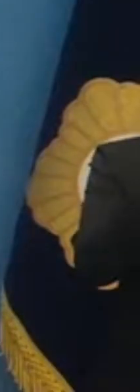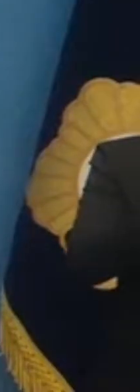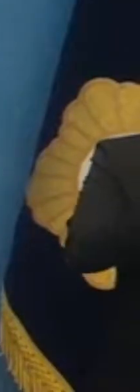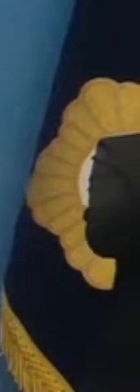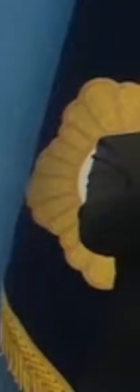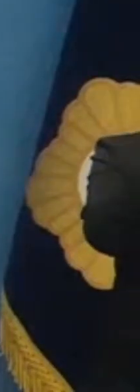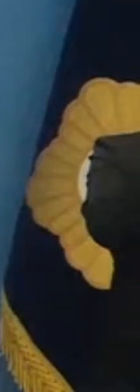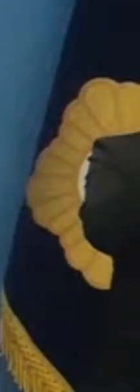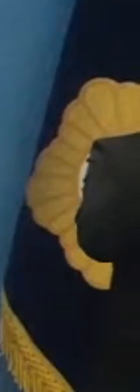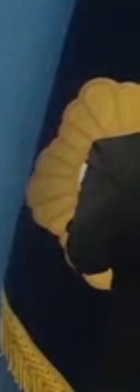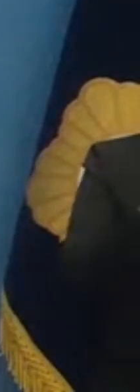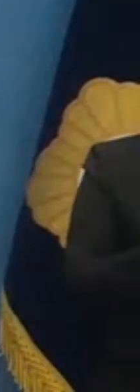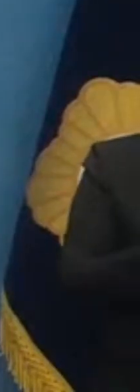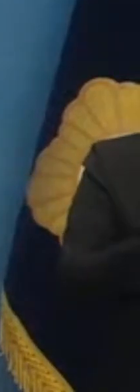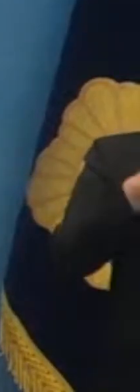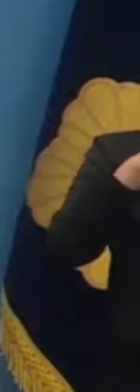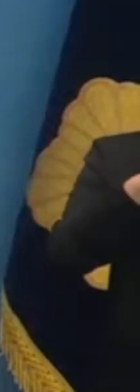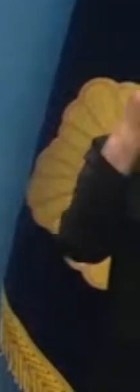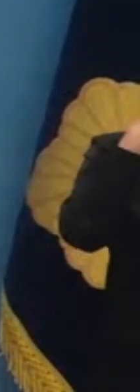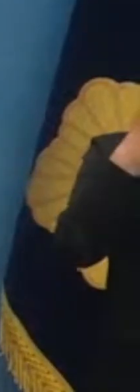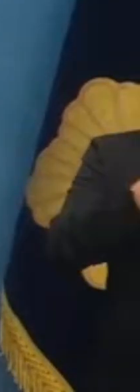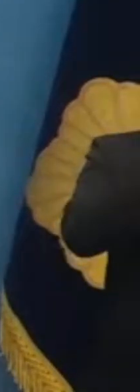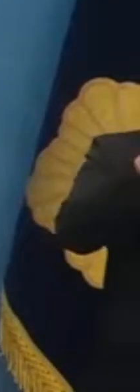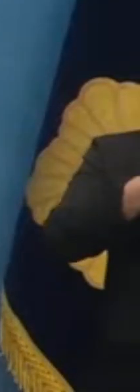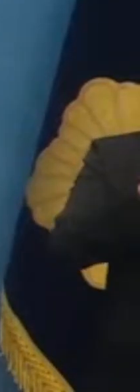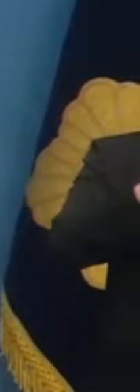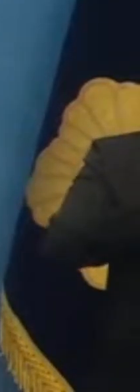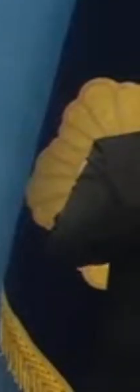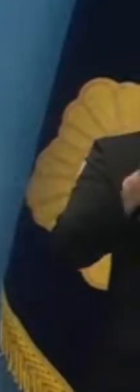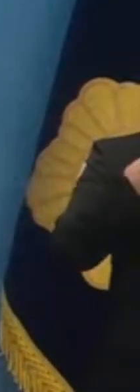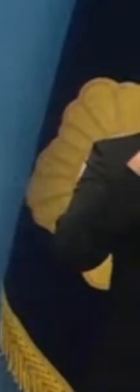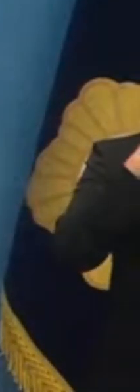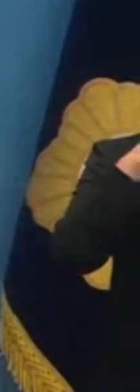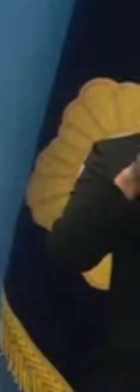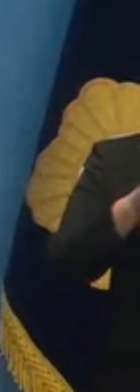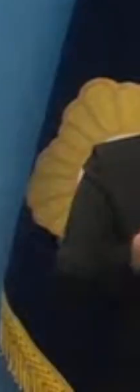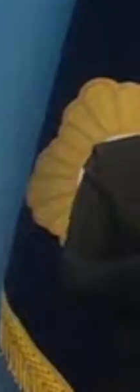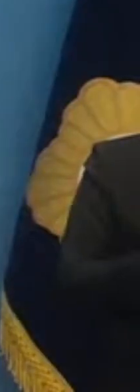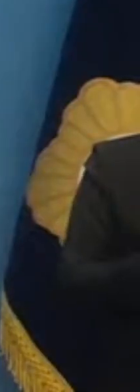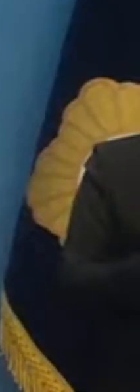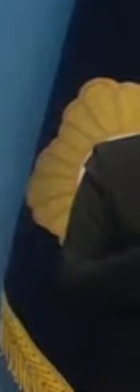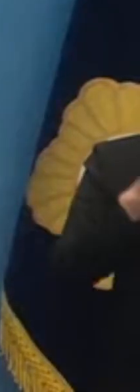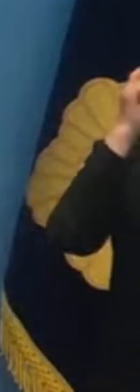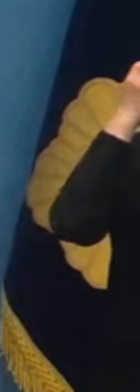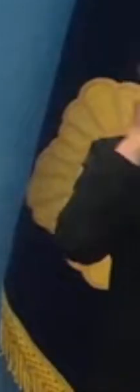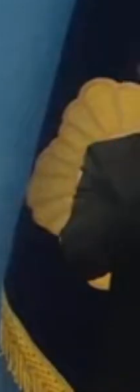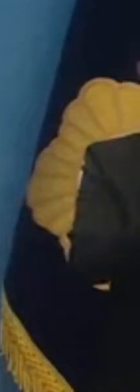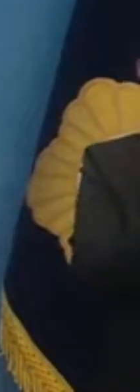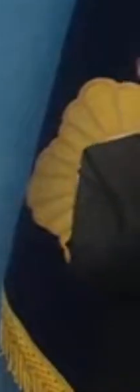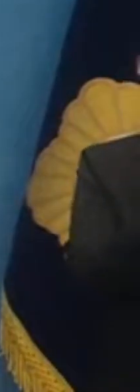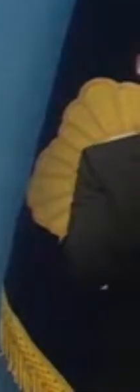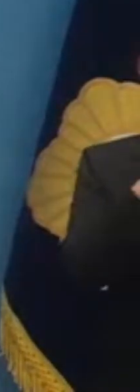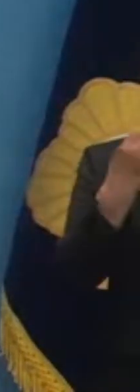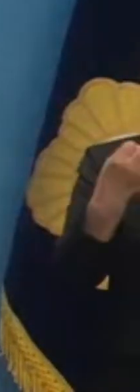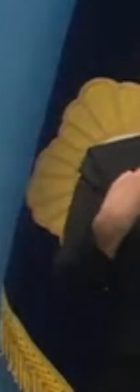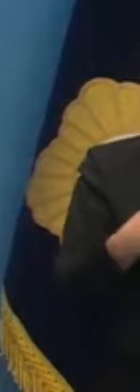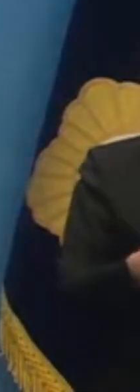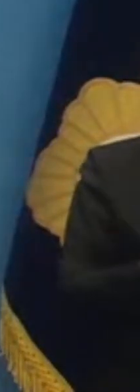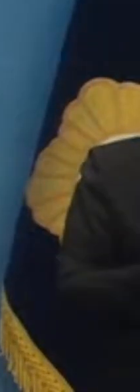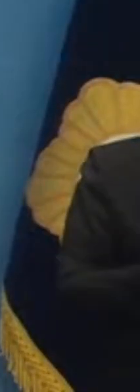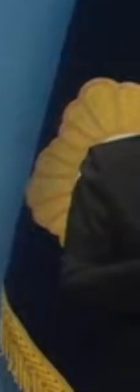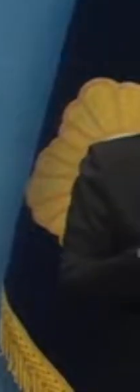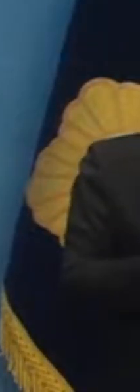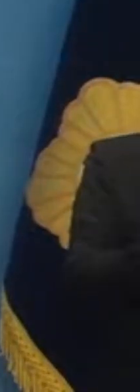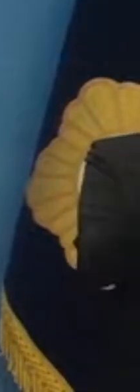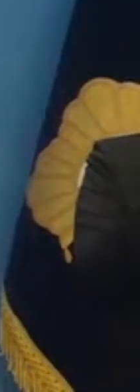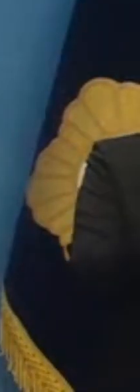삭제 조치되었고 선관위는 미삭제 사유로 게시자의 의견 표현임을 강조하였습니다. 또한 댓글